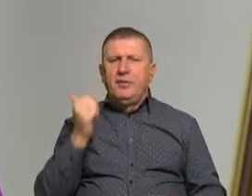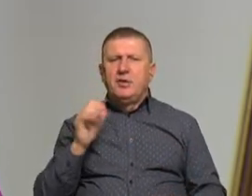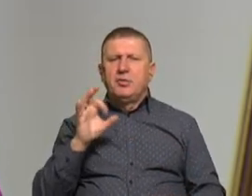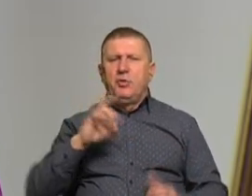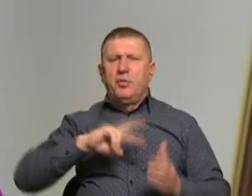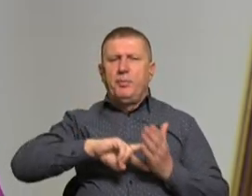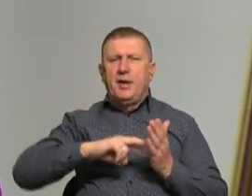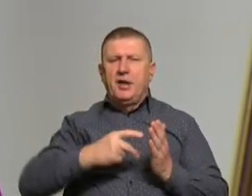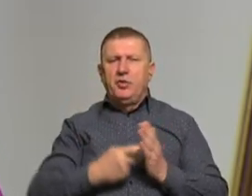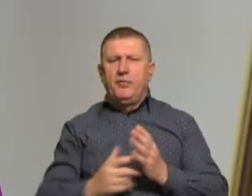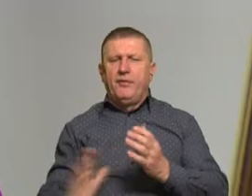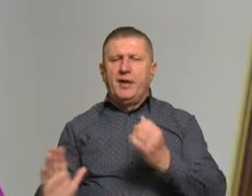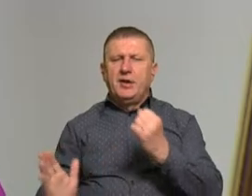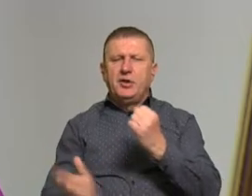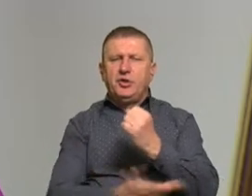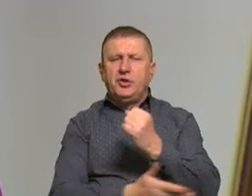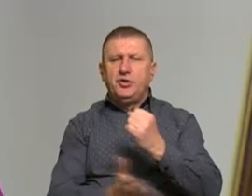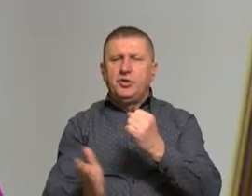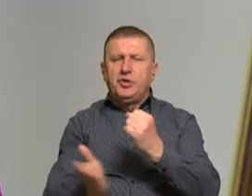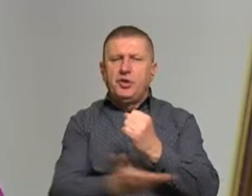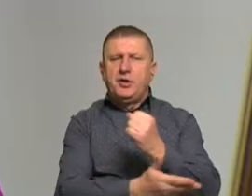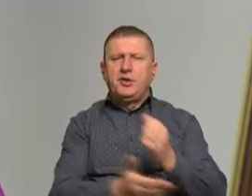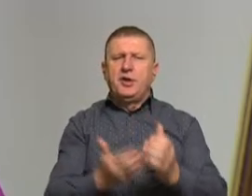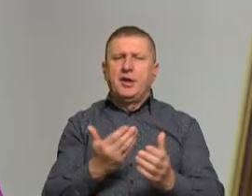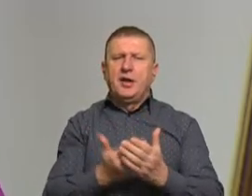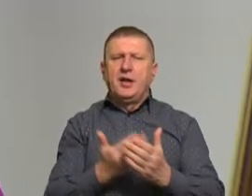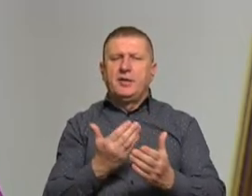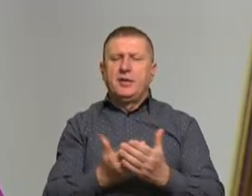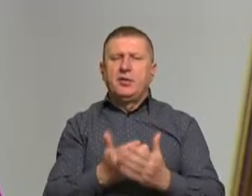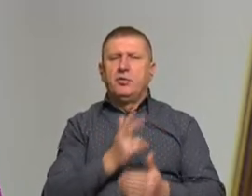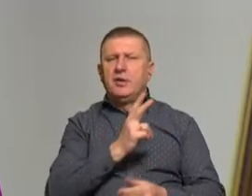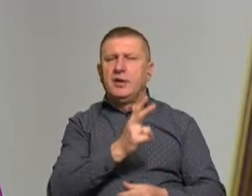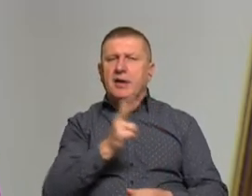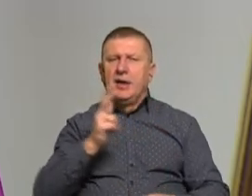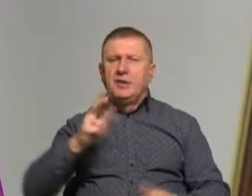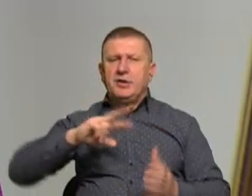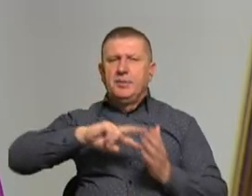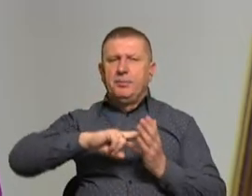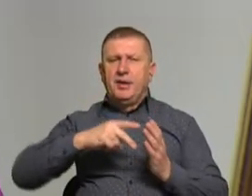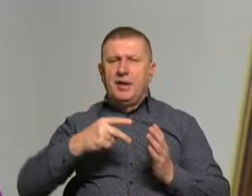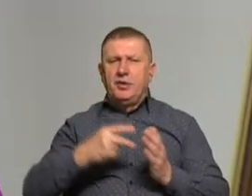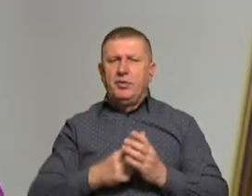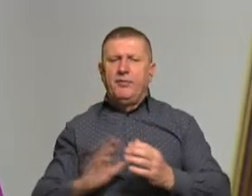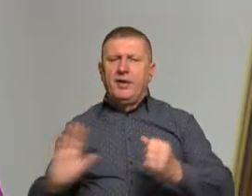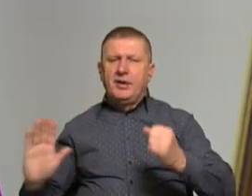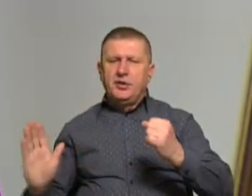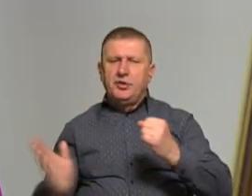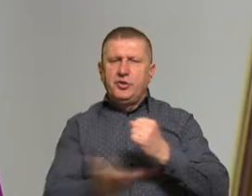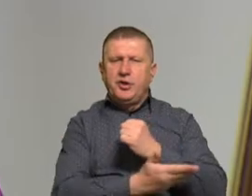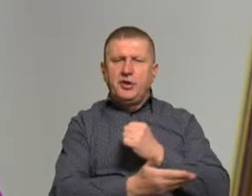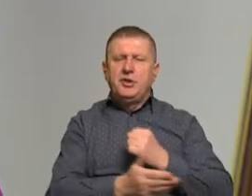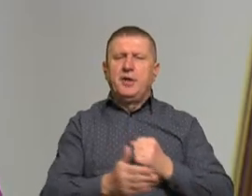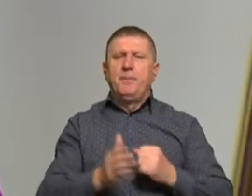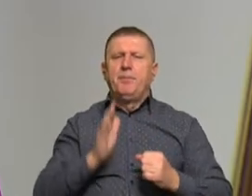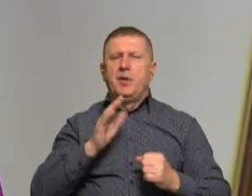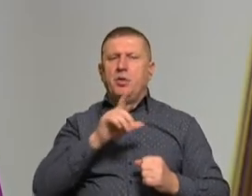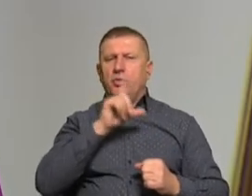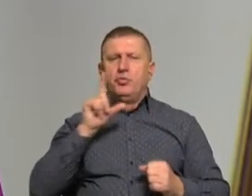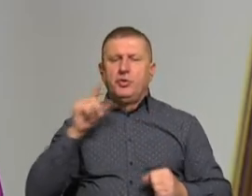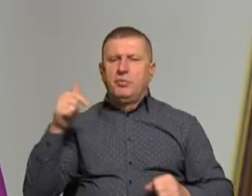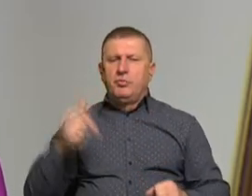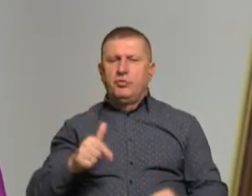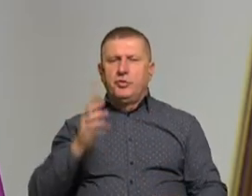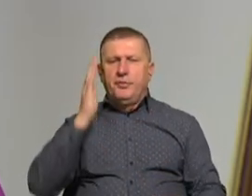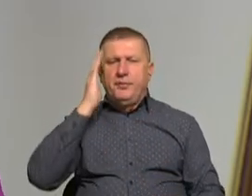cięciach. Dlatego upublicznimy informacje na temat każdego planowanego cięcia, tak aby mieszkańcy mieli możliwość włączenia się w te